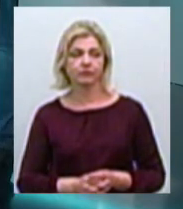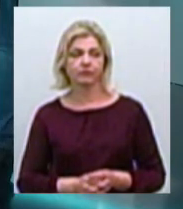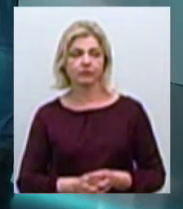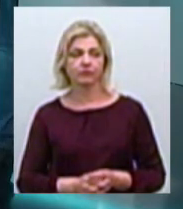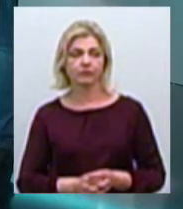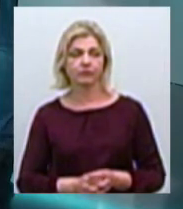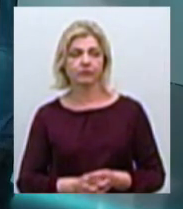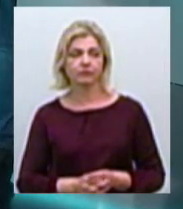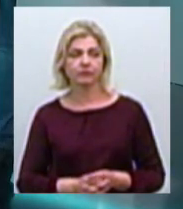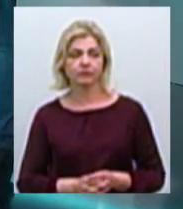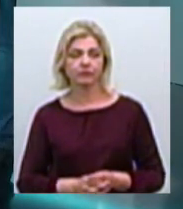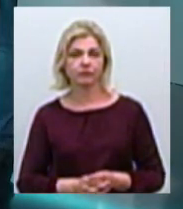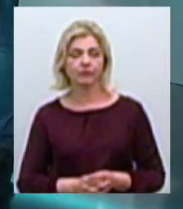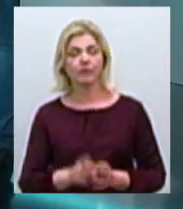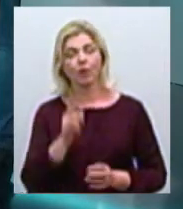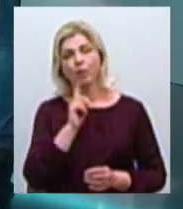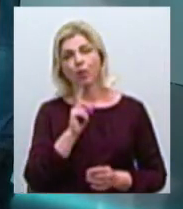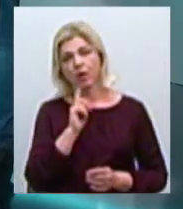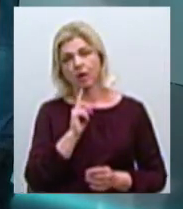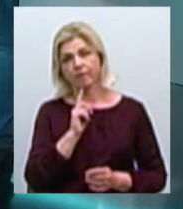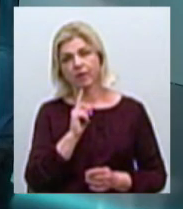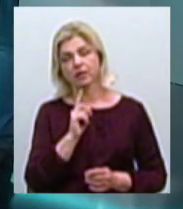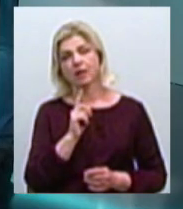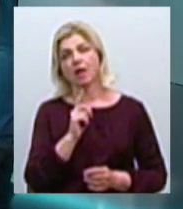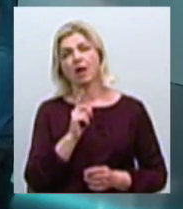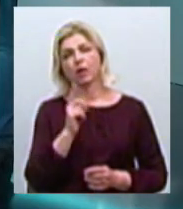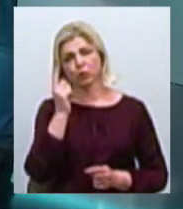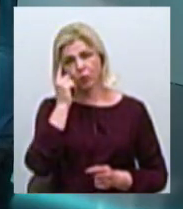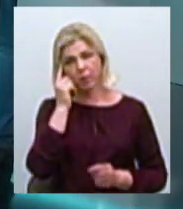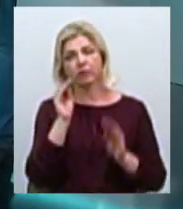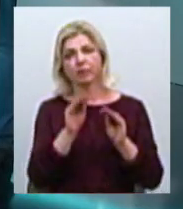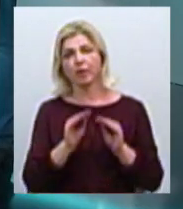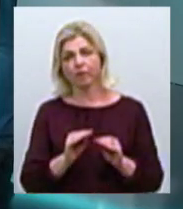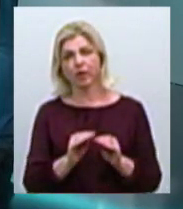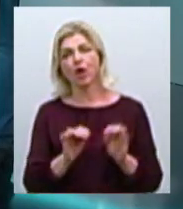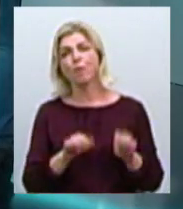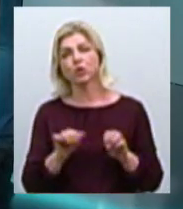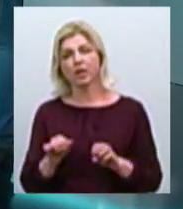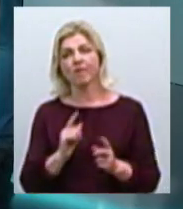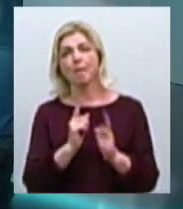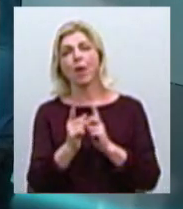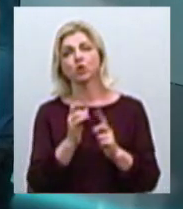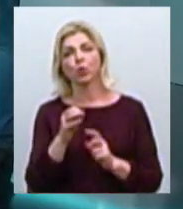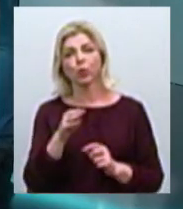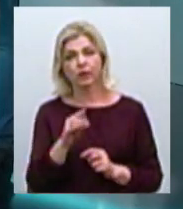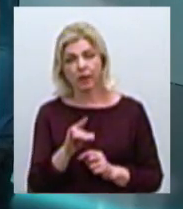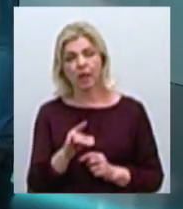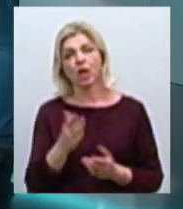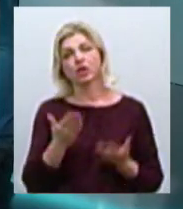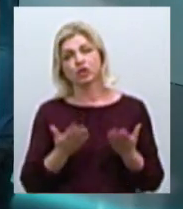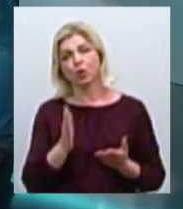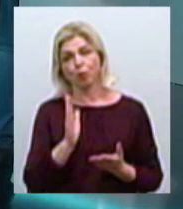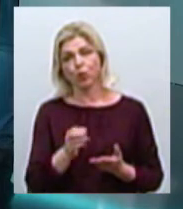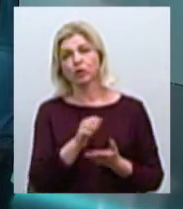Щодо, поки розробляються можливі маршрути, чи є можливість, що вони будуть